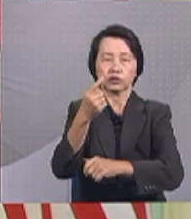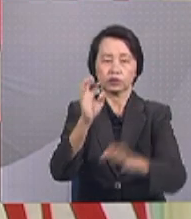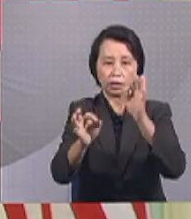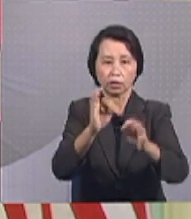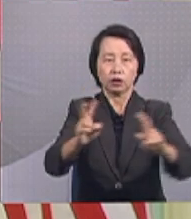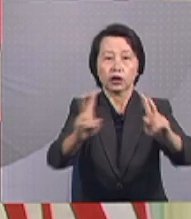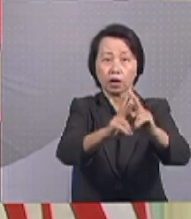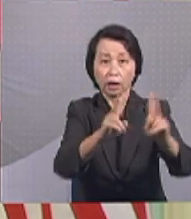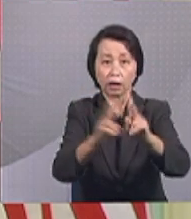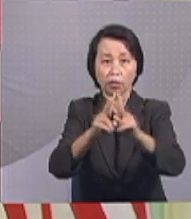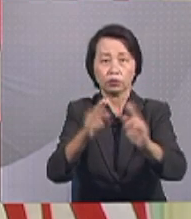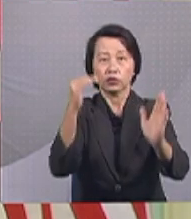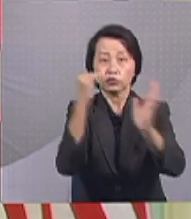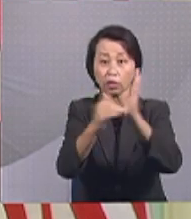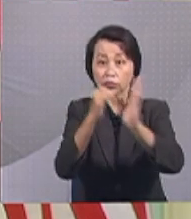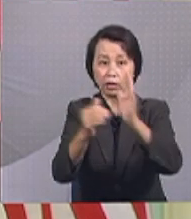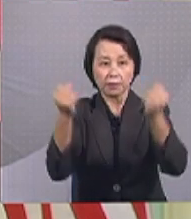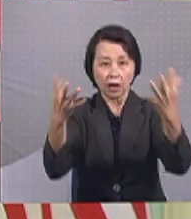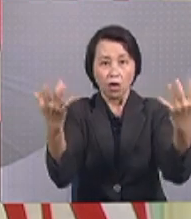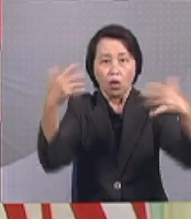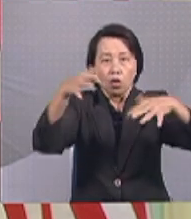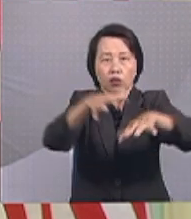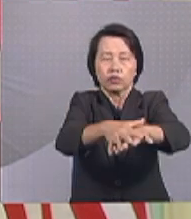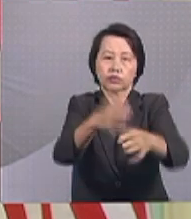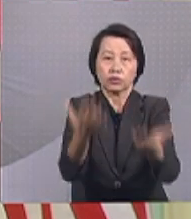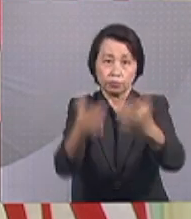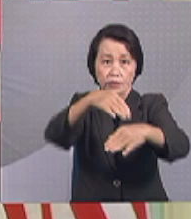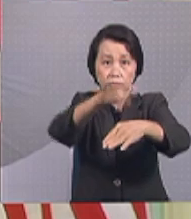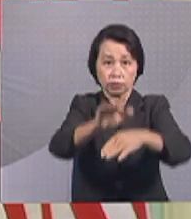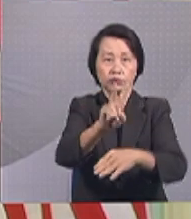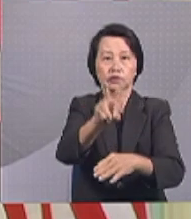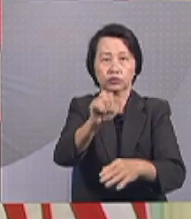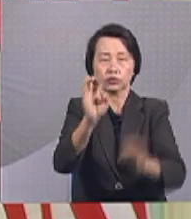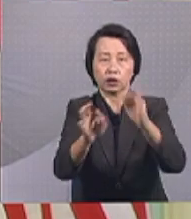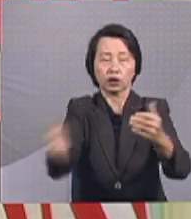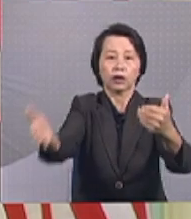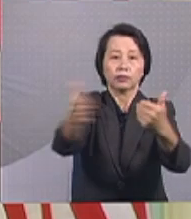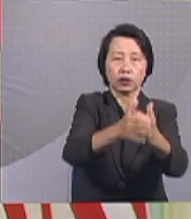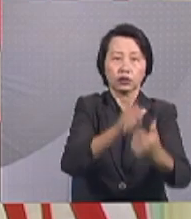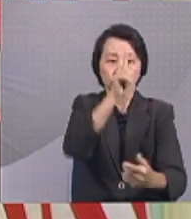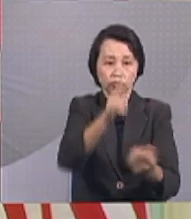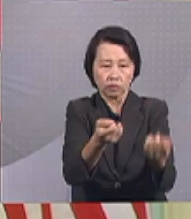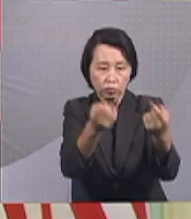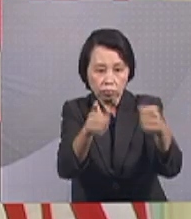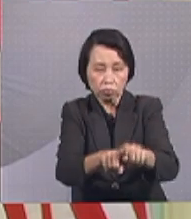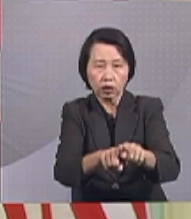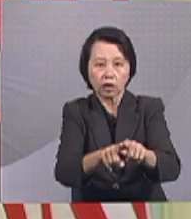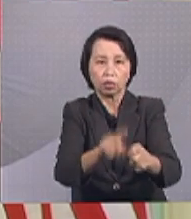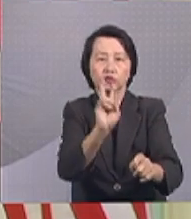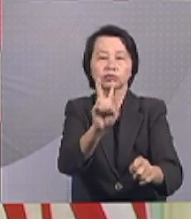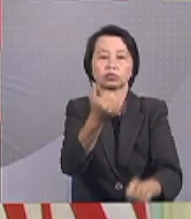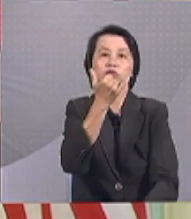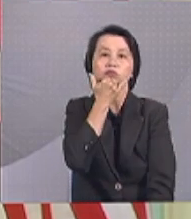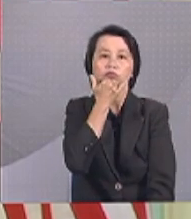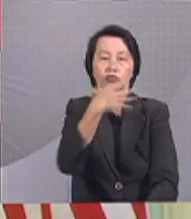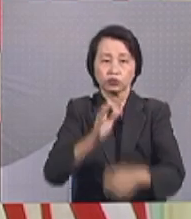pun dah ada saudara mara dah ramai, mungkin dah lebih daripada 20. Kalau balik, pasti akan melakukan kesalahan kedua